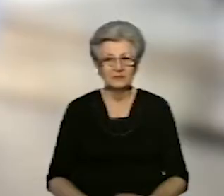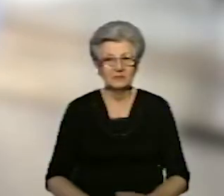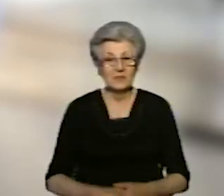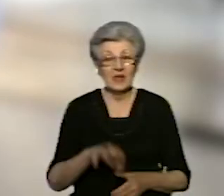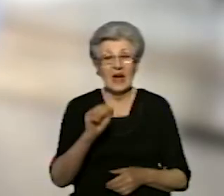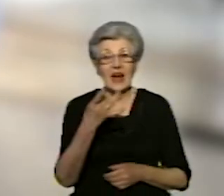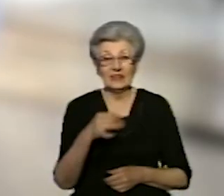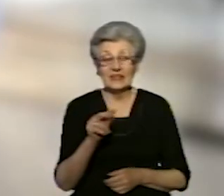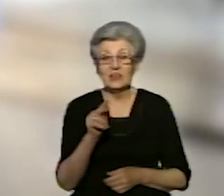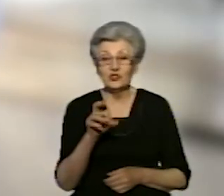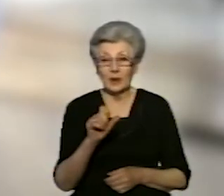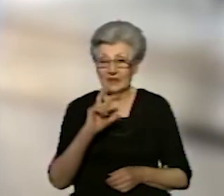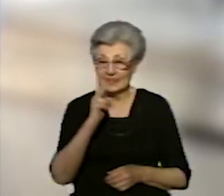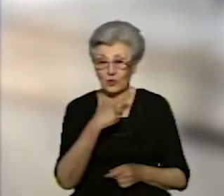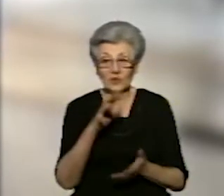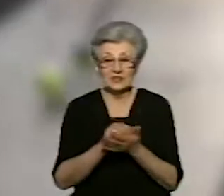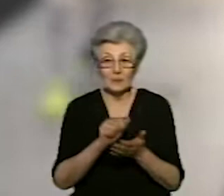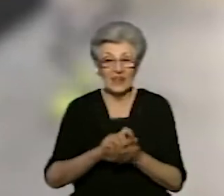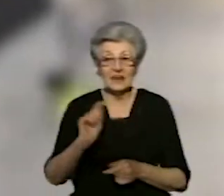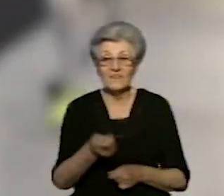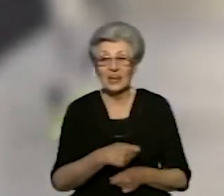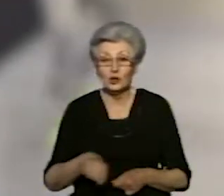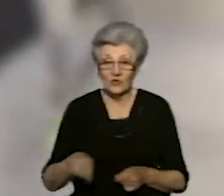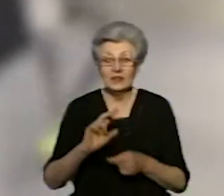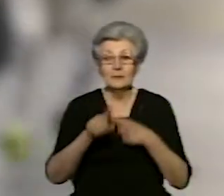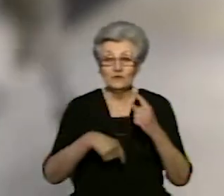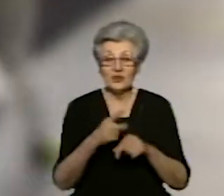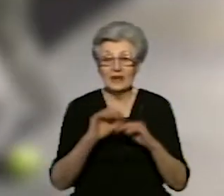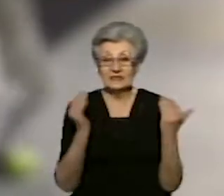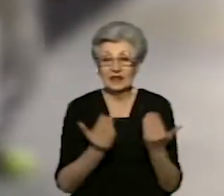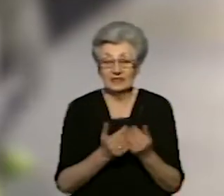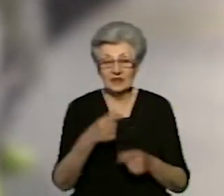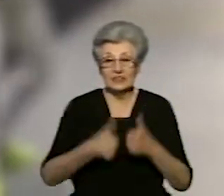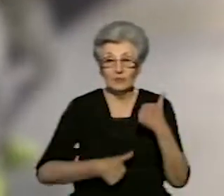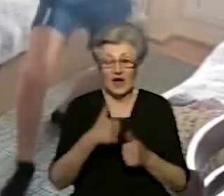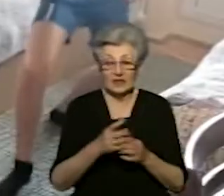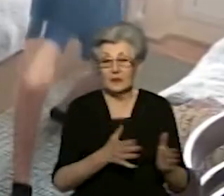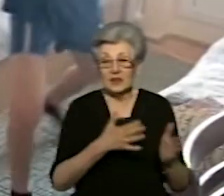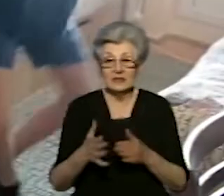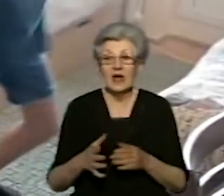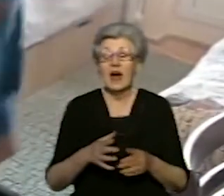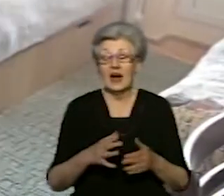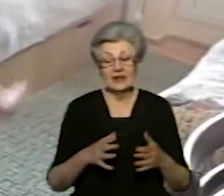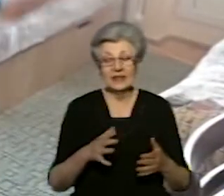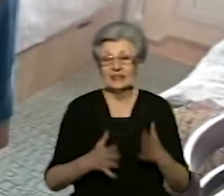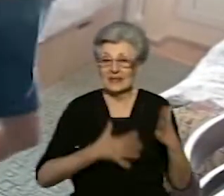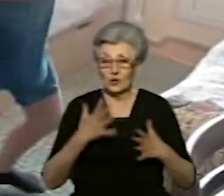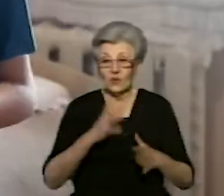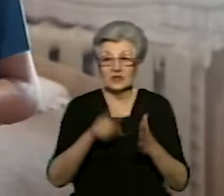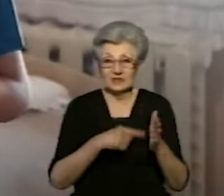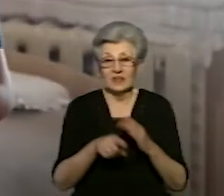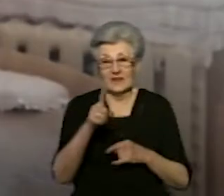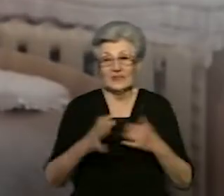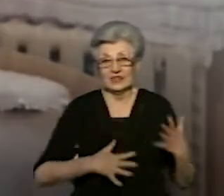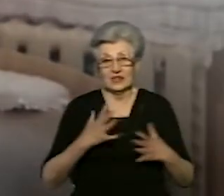Андрій Чебин 3 роки займається фехтуванням. Через карантин змагання перенесли, а заняття в залі скасували. Нині тренуються вдома.